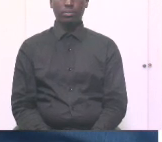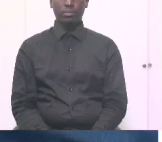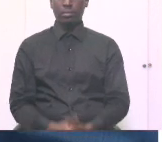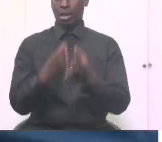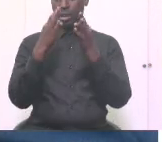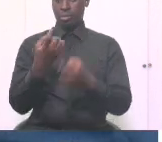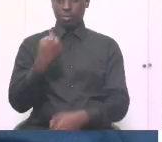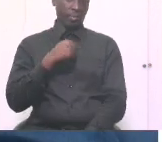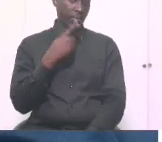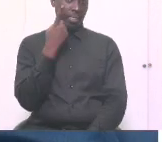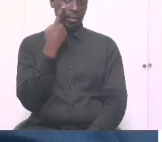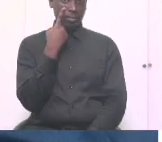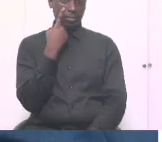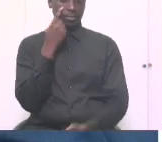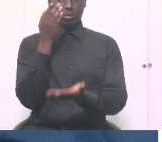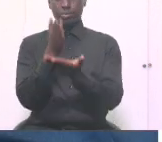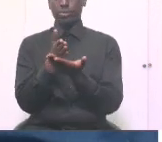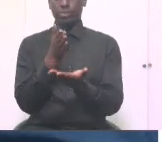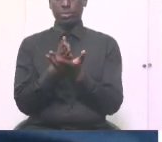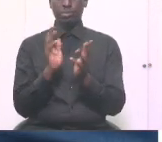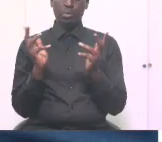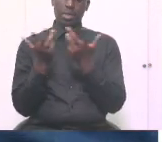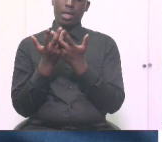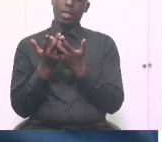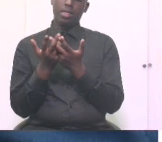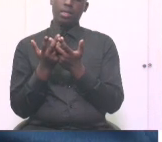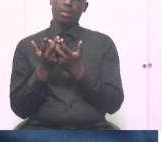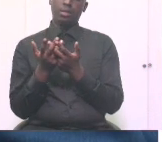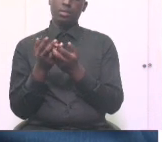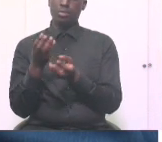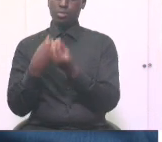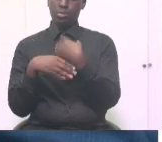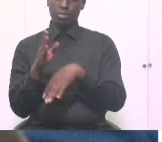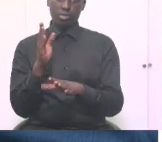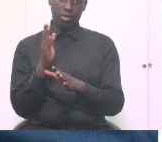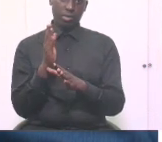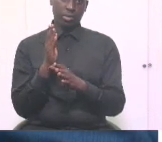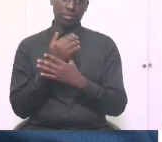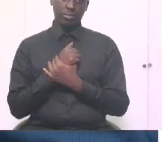tubona mu byukuri mu bijyanye n'ubuhinzi